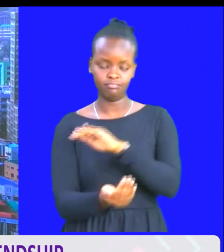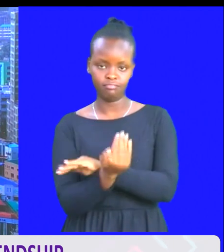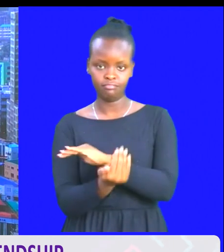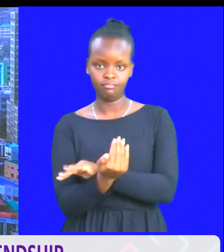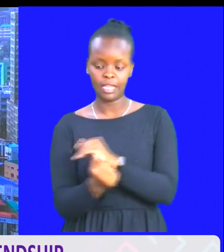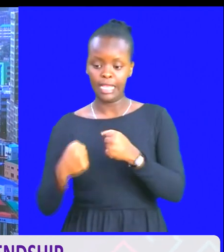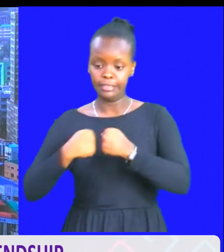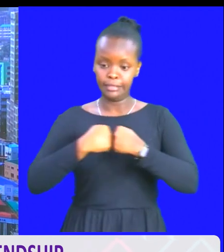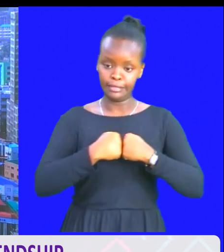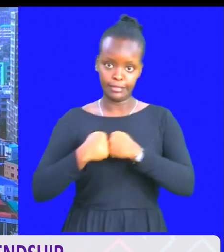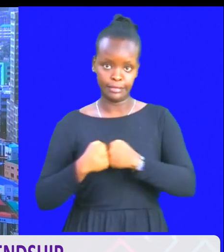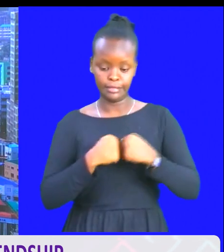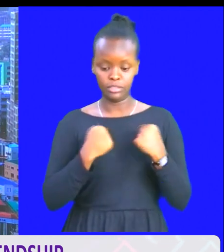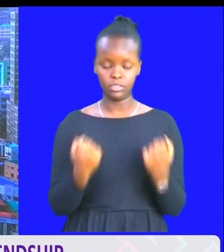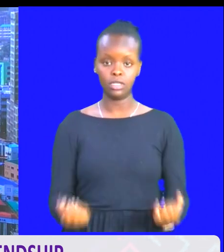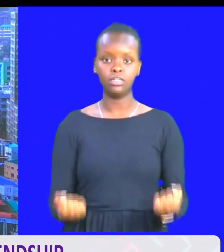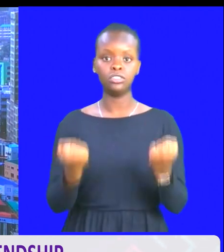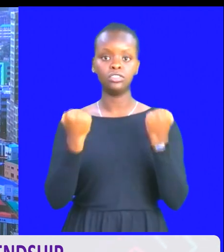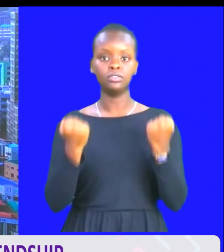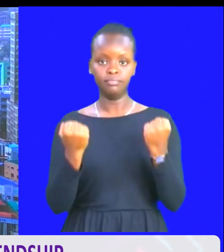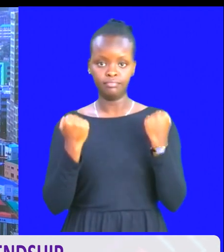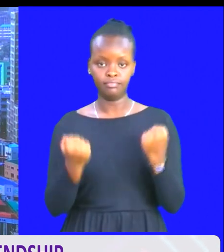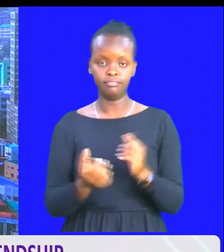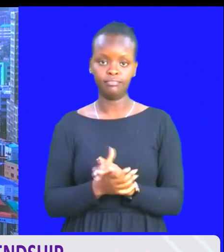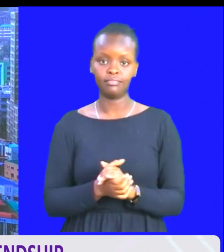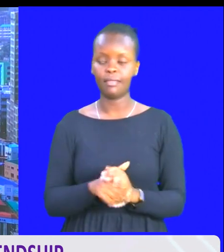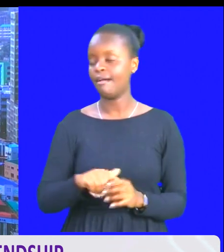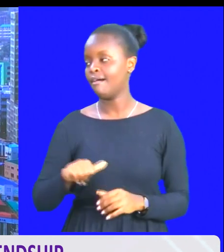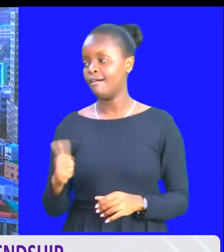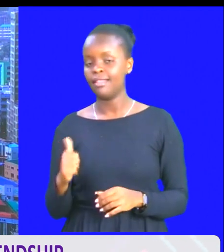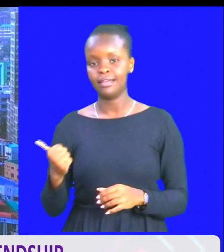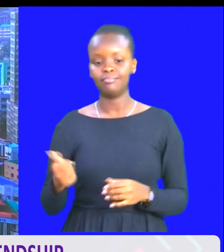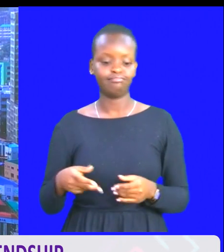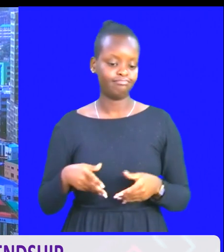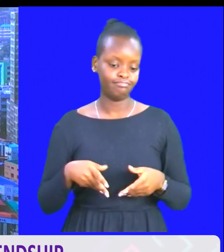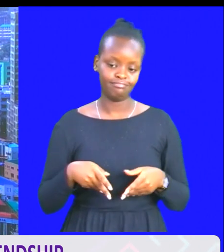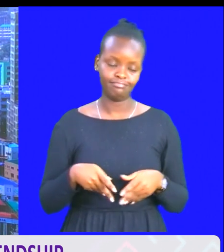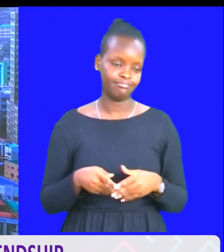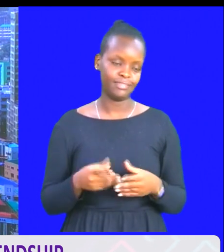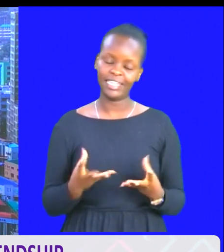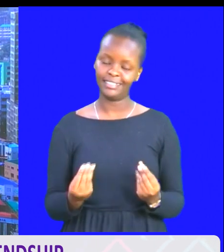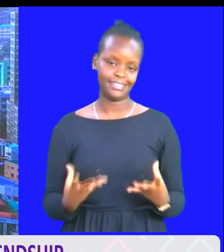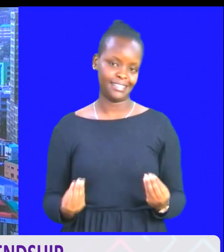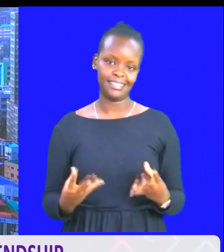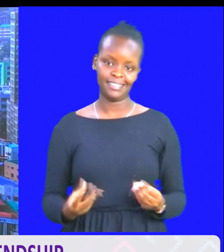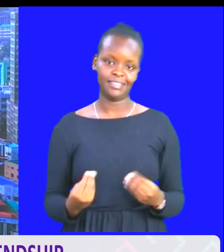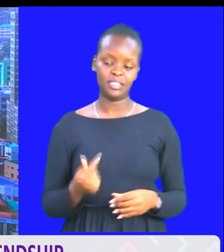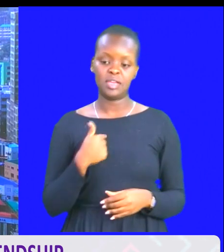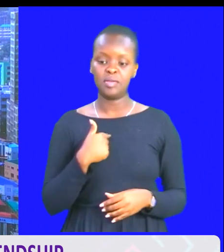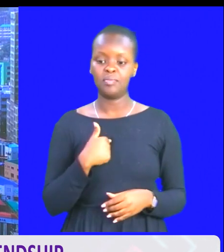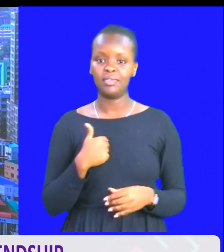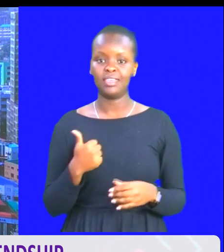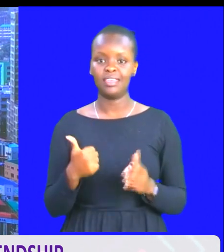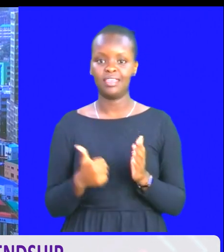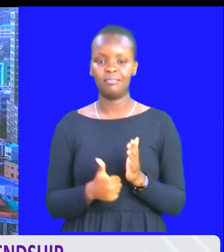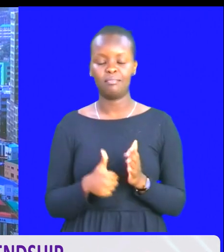ni je. Kabisa. Ukiweza hapo. Kabisa. Hii nyingine ni. Mimi na wana jo. Mata jo hata mimi ni victim kiasi yake. Kuna wale jo